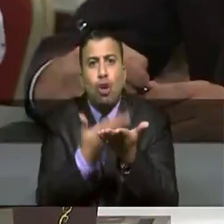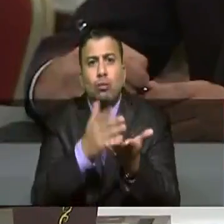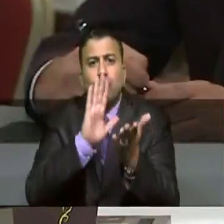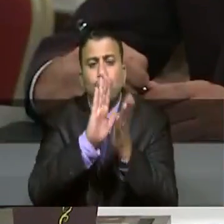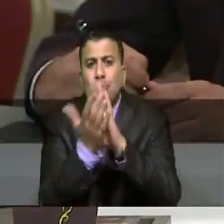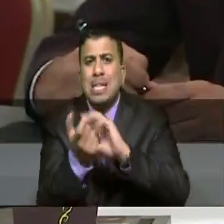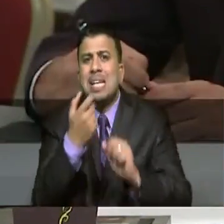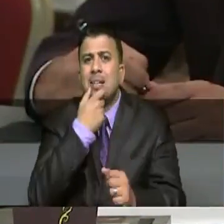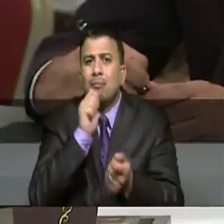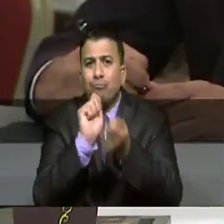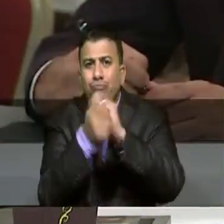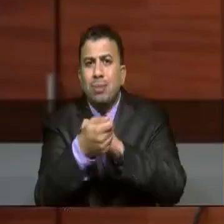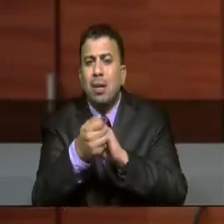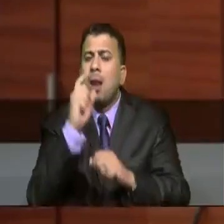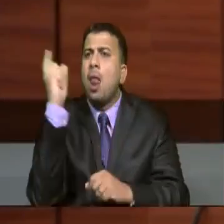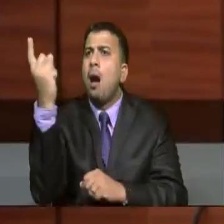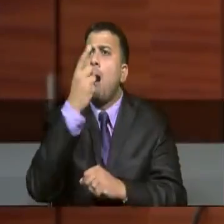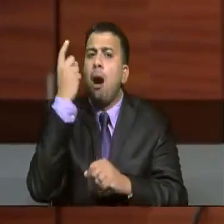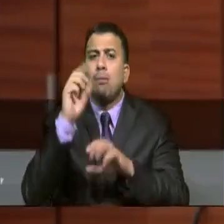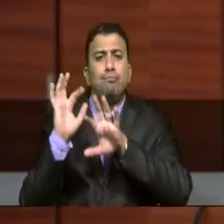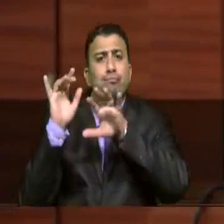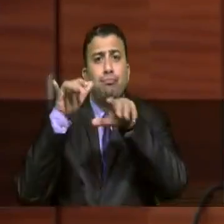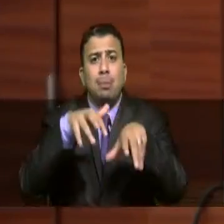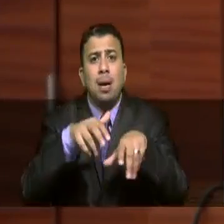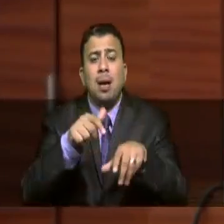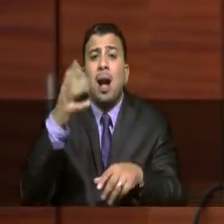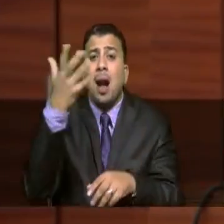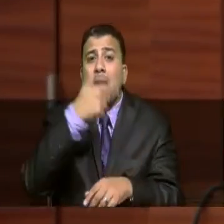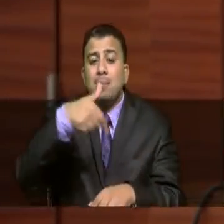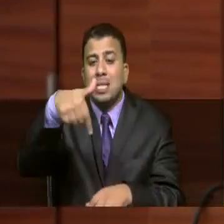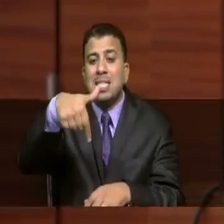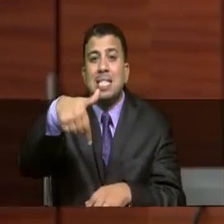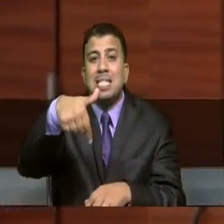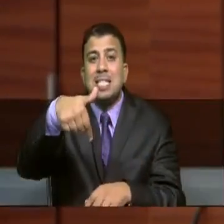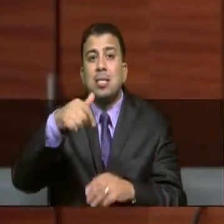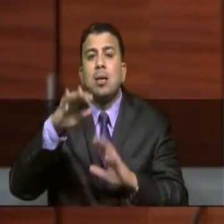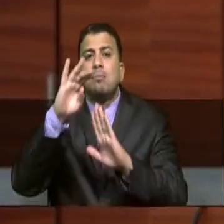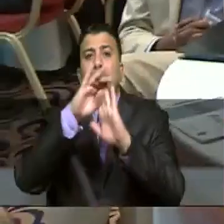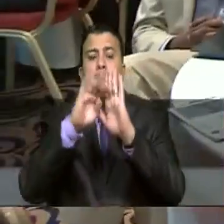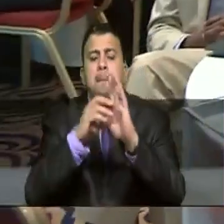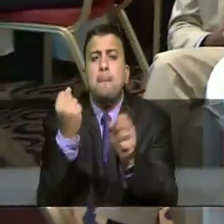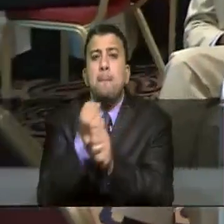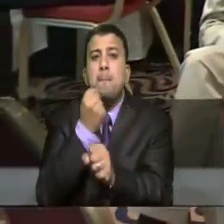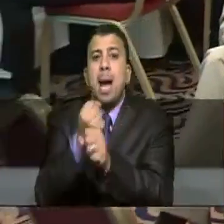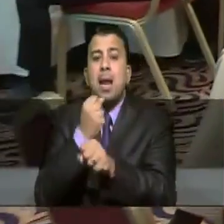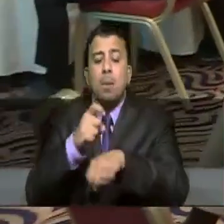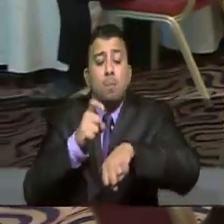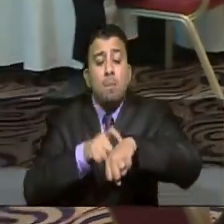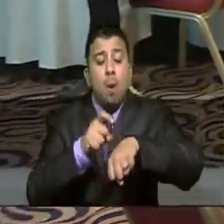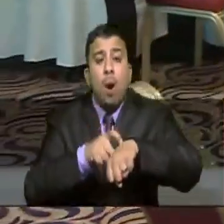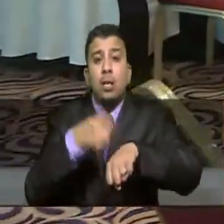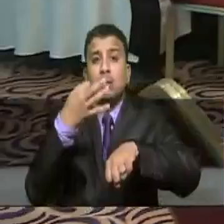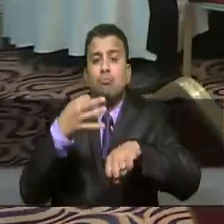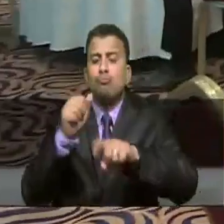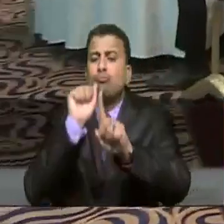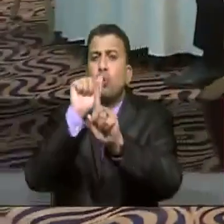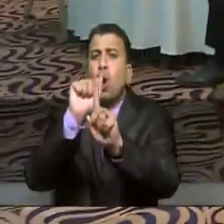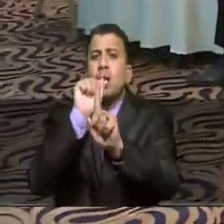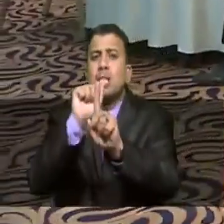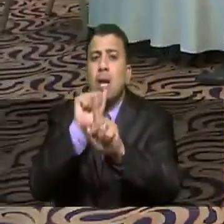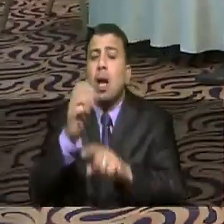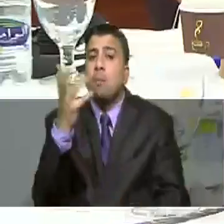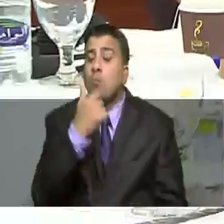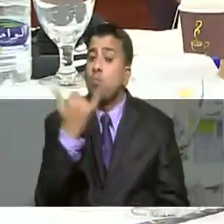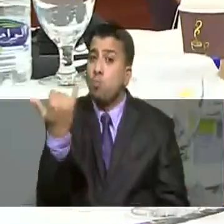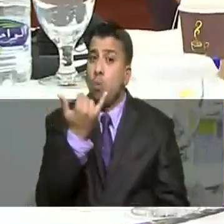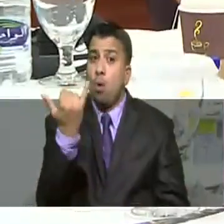من مختلف دول العالم، انطلقت النسخة 6 من البرنامج المهني مواعيد المتخصصين، وهي